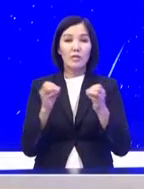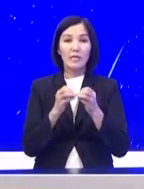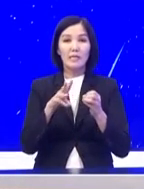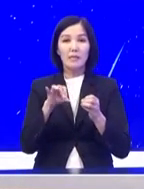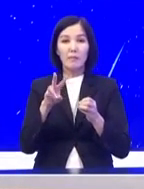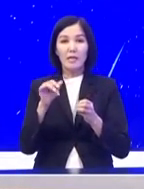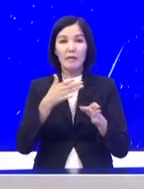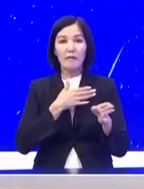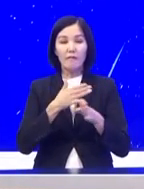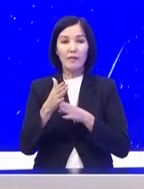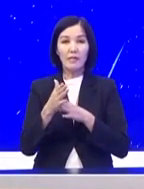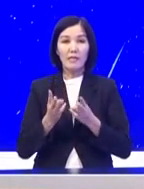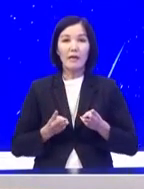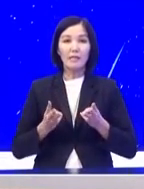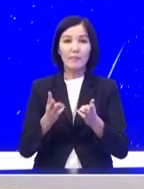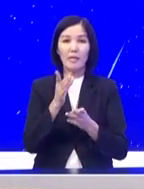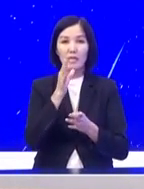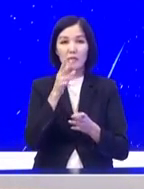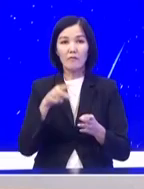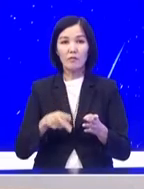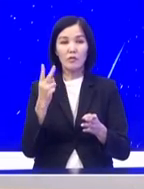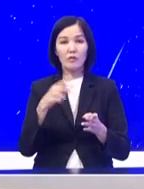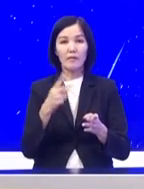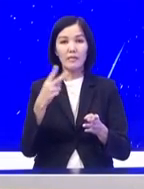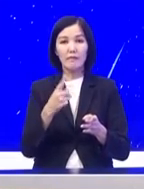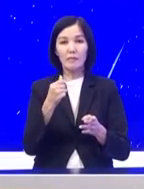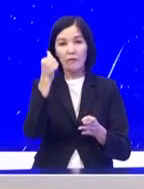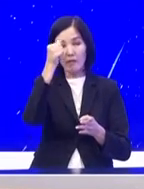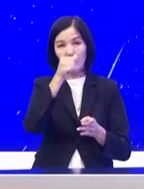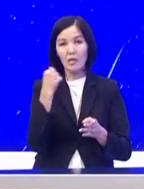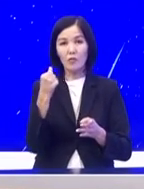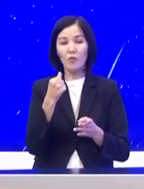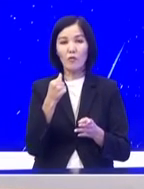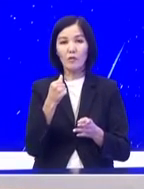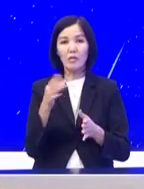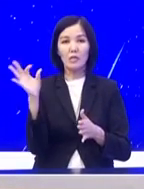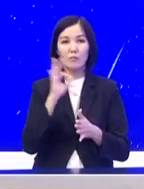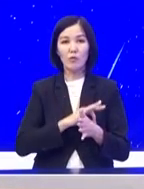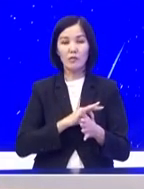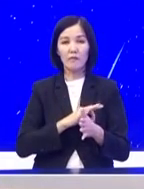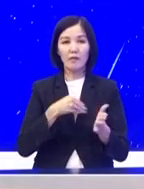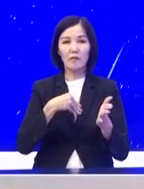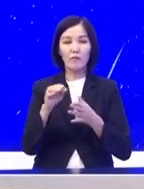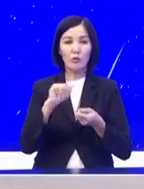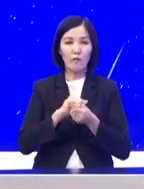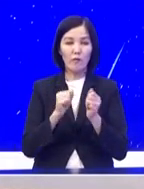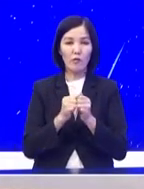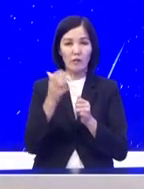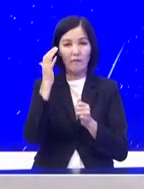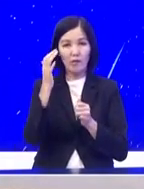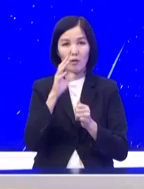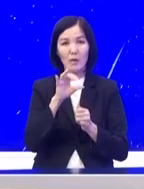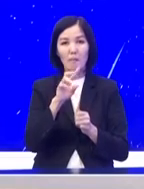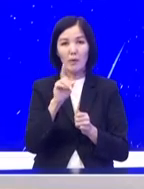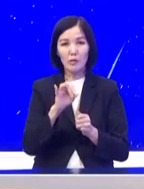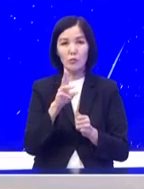тенге выделено на отопительный сезон 2020-2021 годов. Средства будут использованы для закупки твердого топлива, мазута,